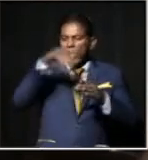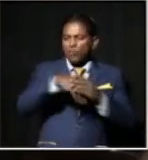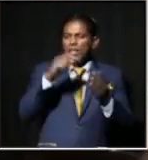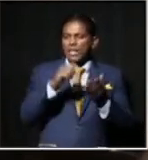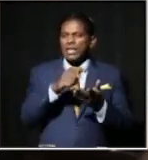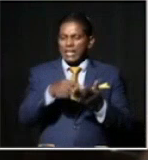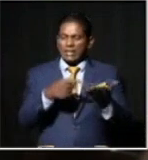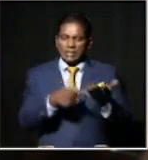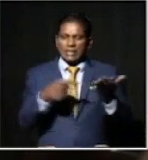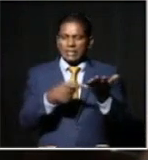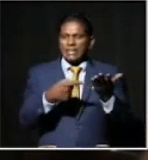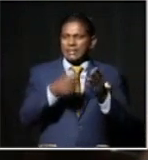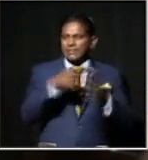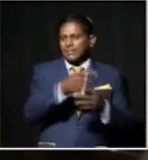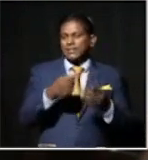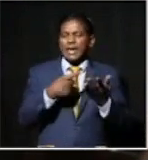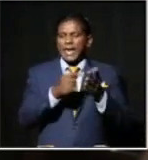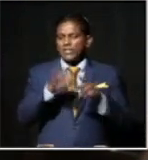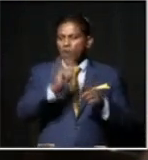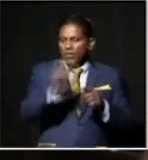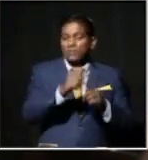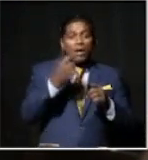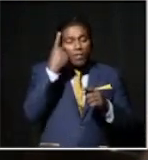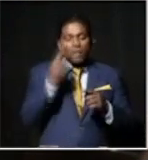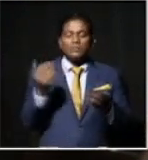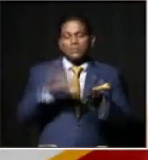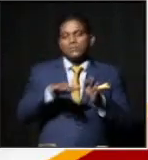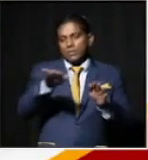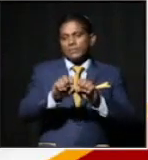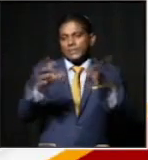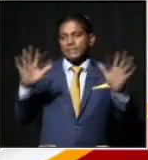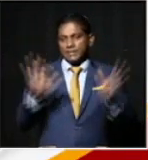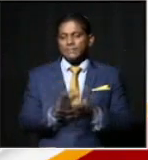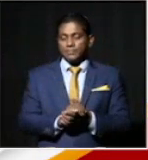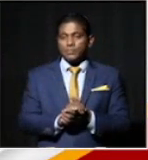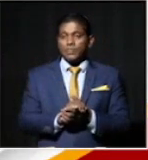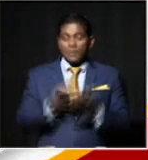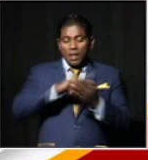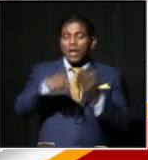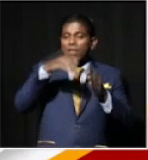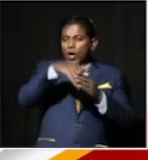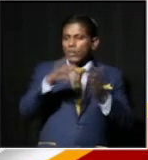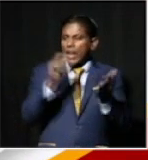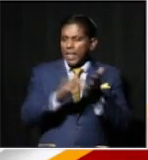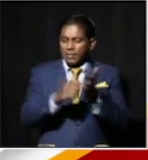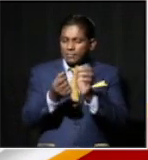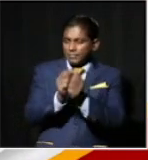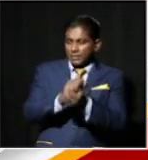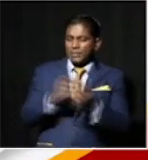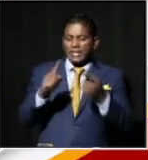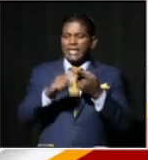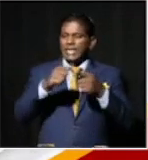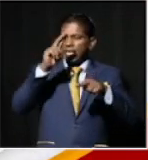පත පිළිබඳ ශ්‍රේෂ්ඨාධිකරණ නිගමනයේද සභාවට ඉදිරිපත් කරමින් දේශීය ණය ප්‍රශස්ත කරන ක්‍රියාවලියේදී ETF